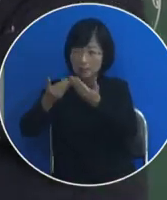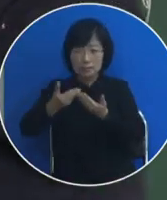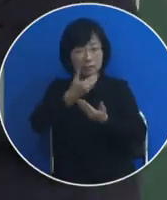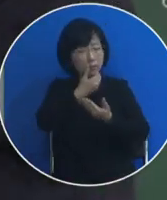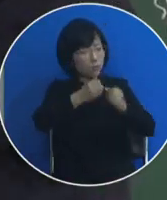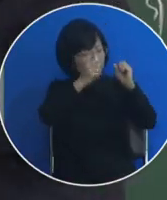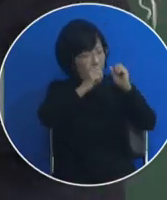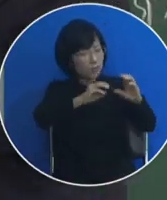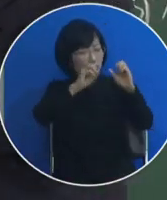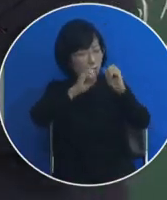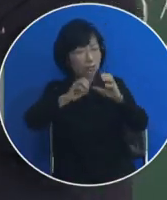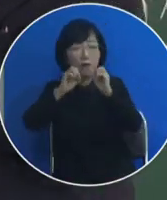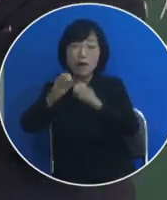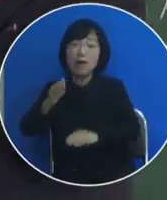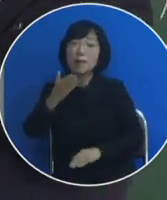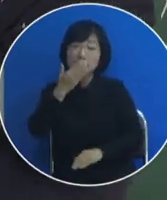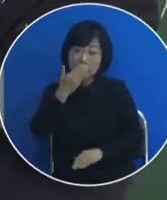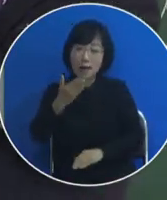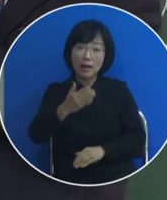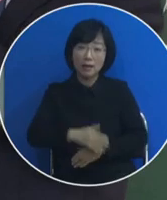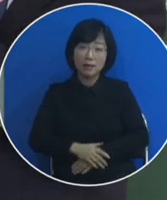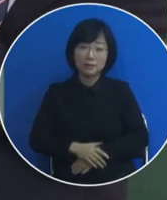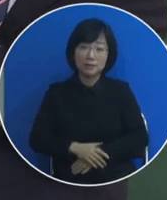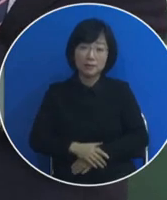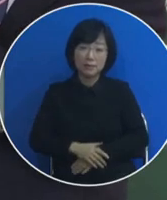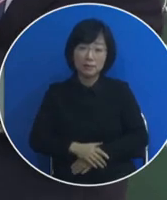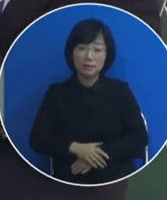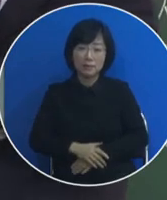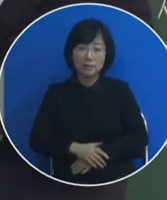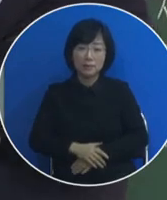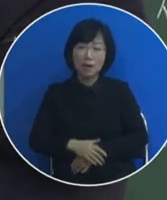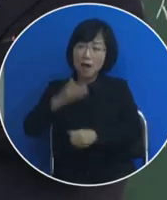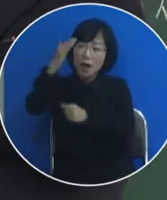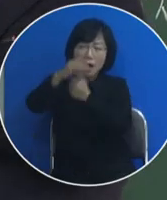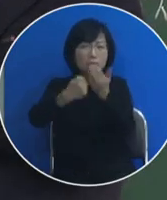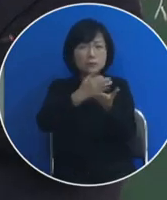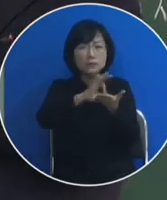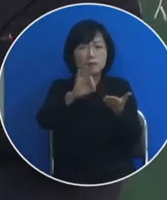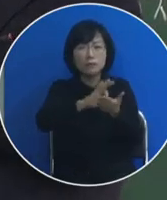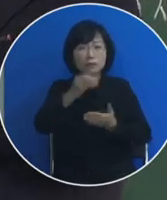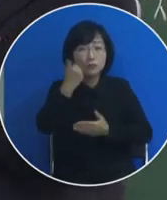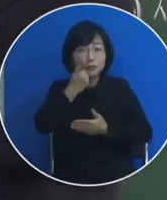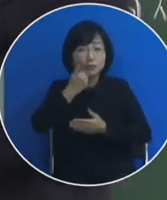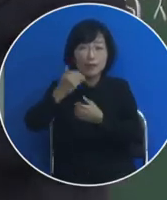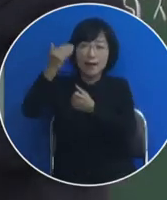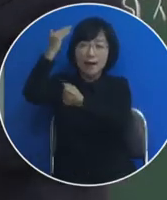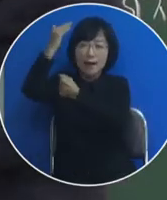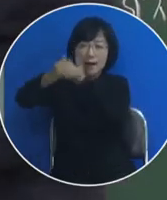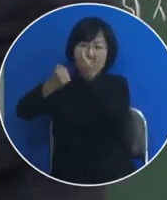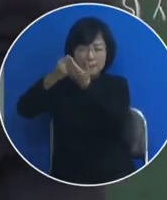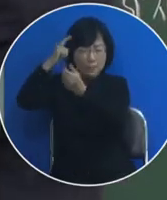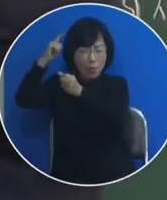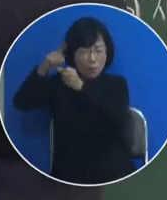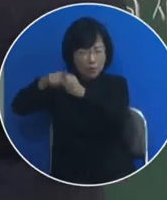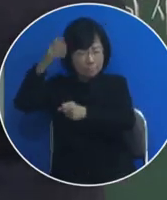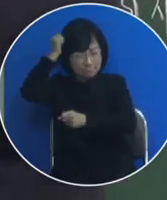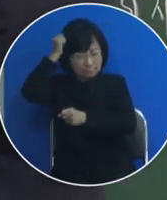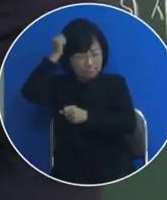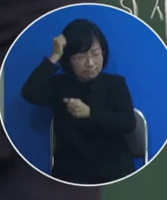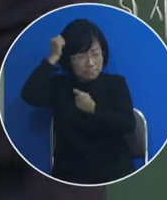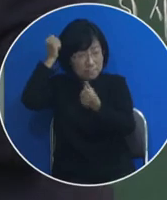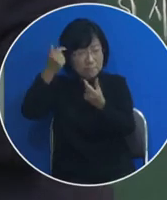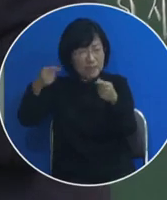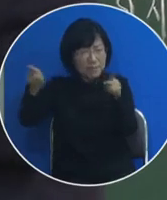important blessings and enjoy it. 하나님의 목표 속에 있는 사람. If you are inside of God's. 하나님이 세 가지 절대 목표